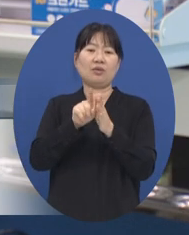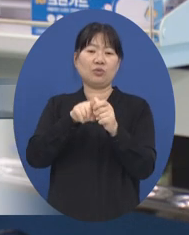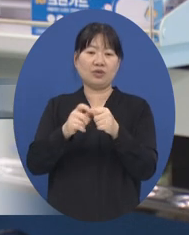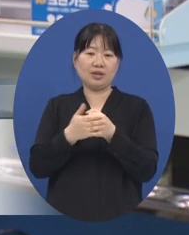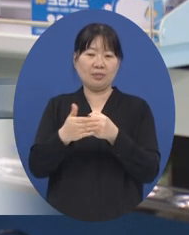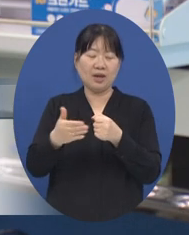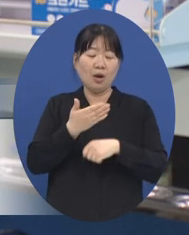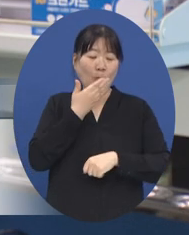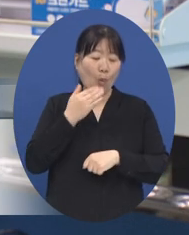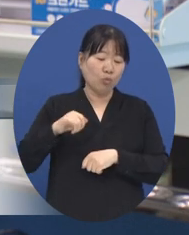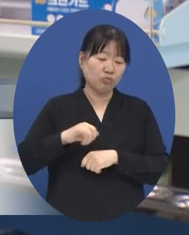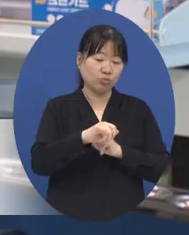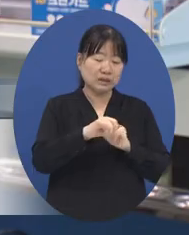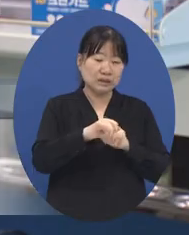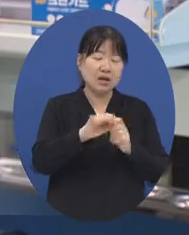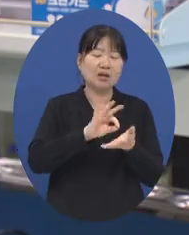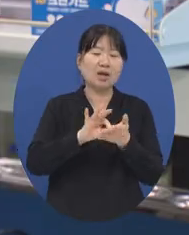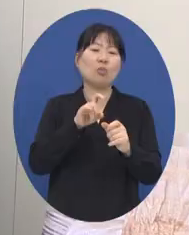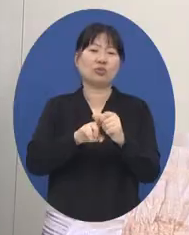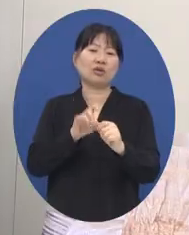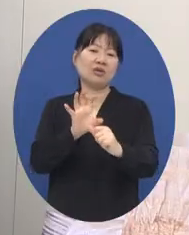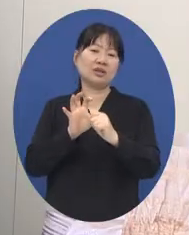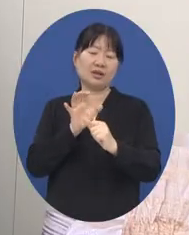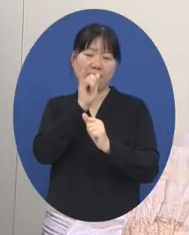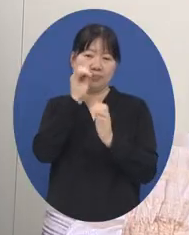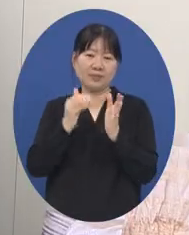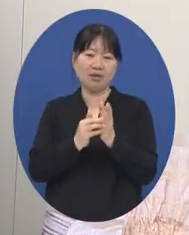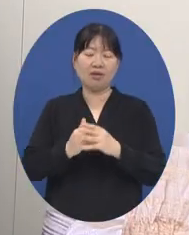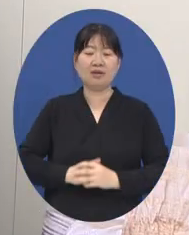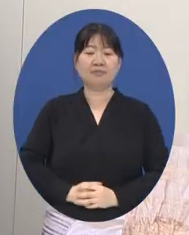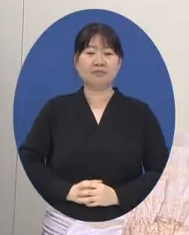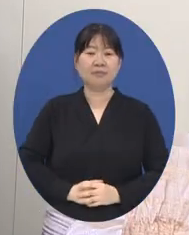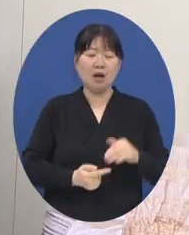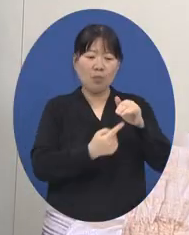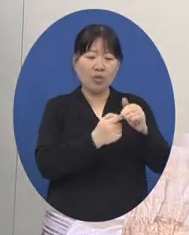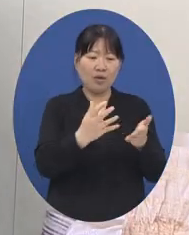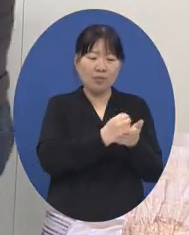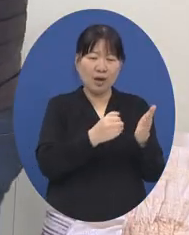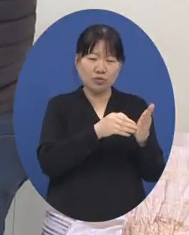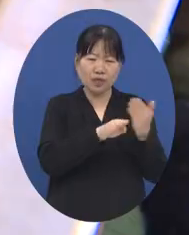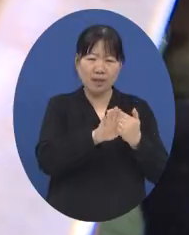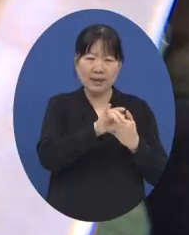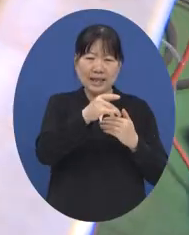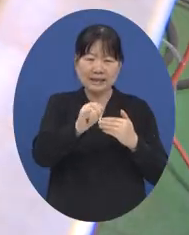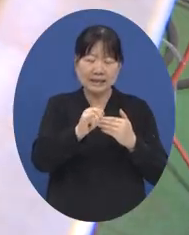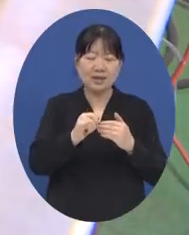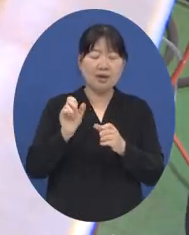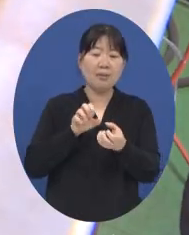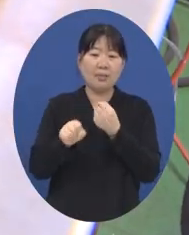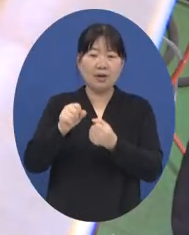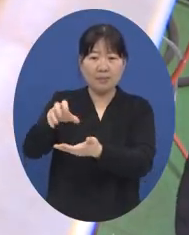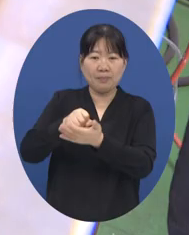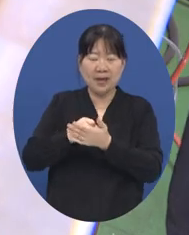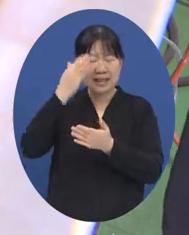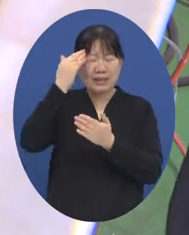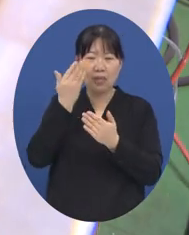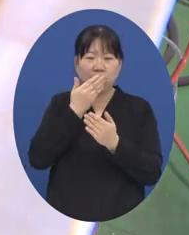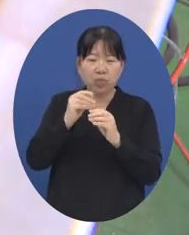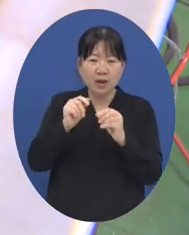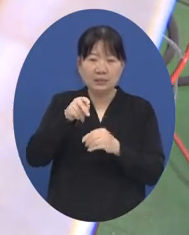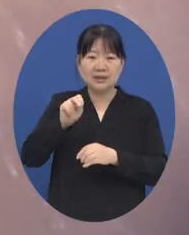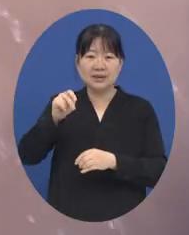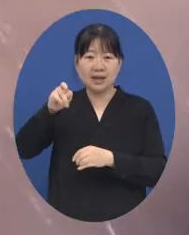곤충 먹이에 활용하려고 시험을 하게 되었습니다. 느타리 버섯을 수확한 후 배지를 당일 수거해 흑설탕과 유용